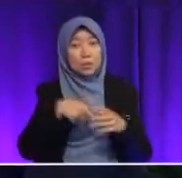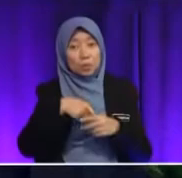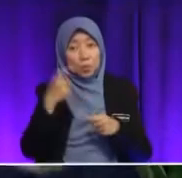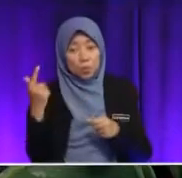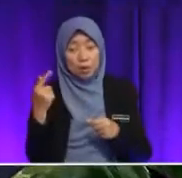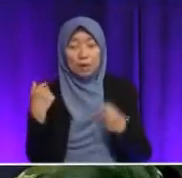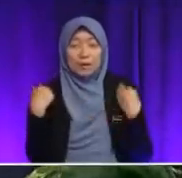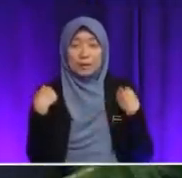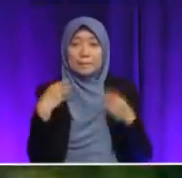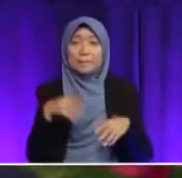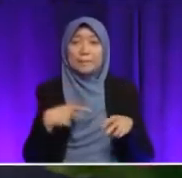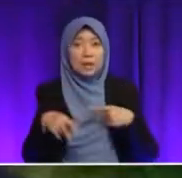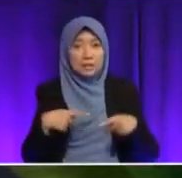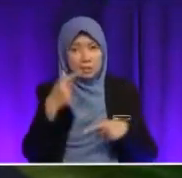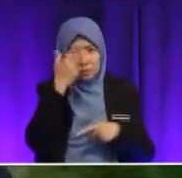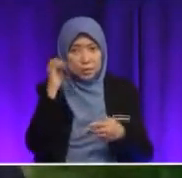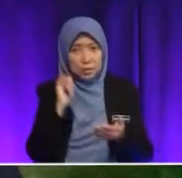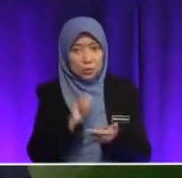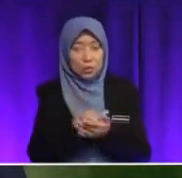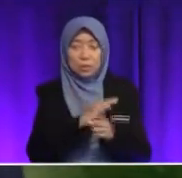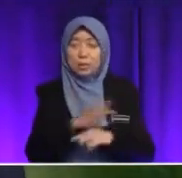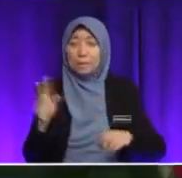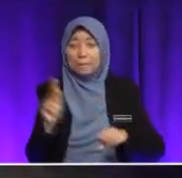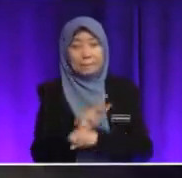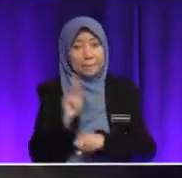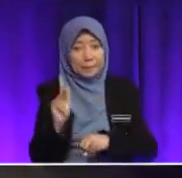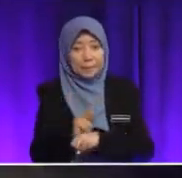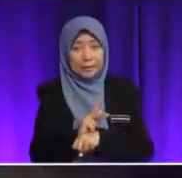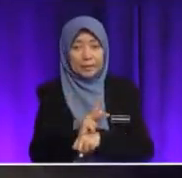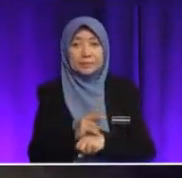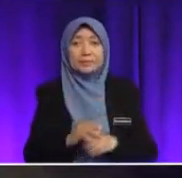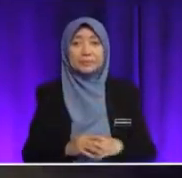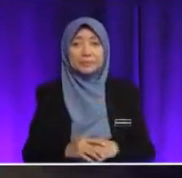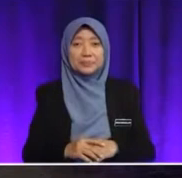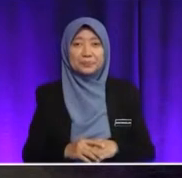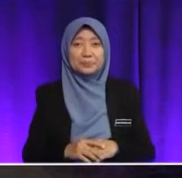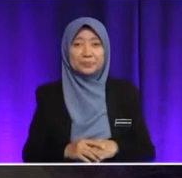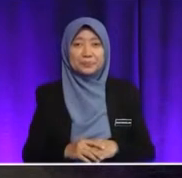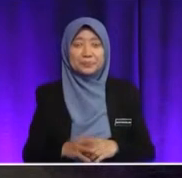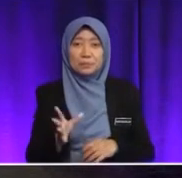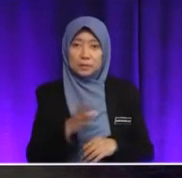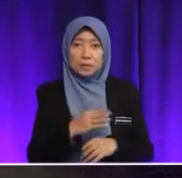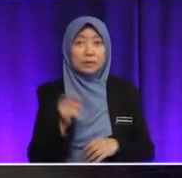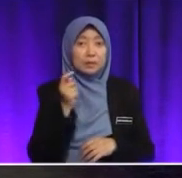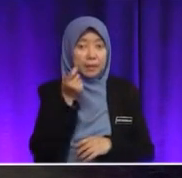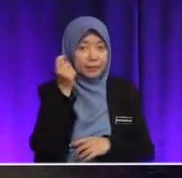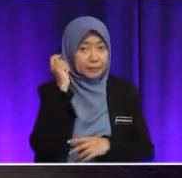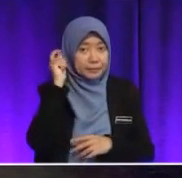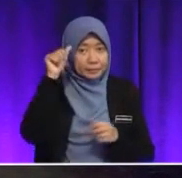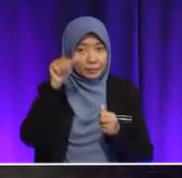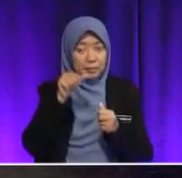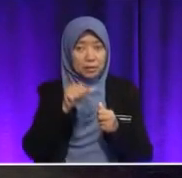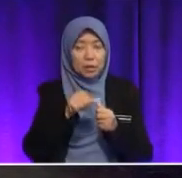plastik iya betul tuh suatu dia kuat juga uh hah oke dan tadi saya ingat